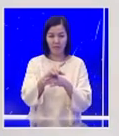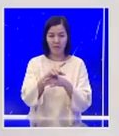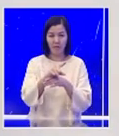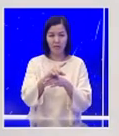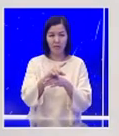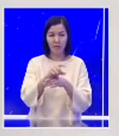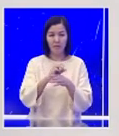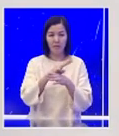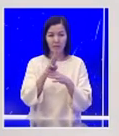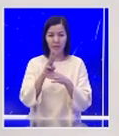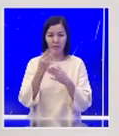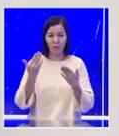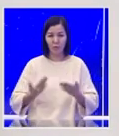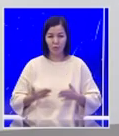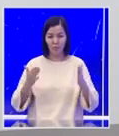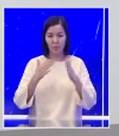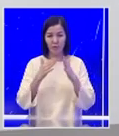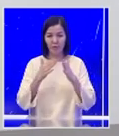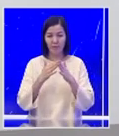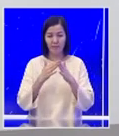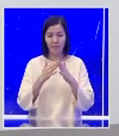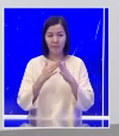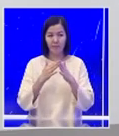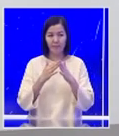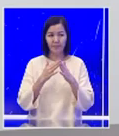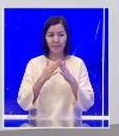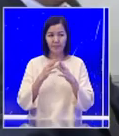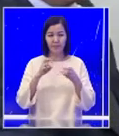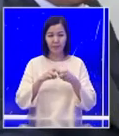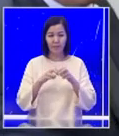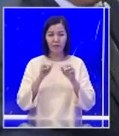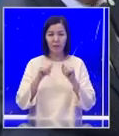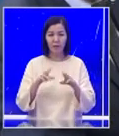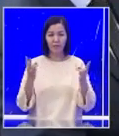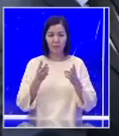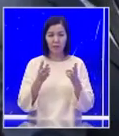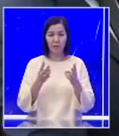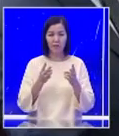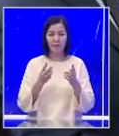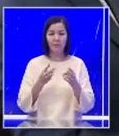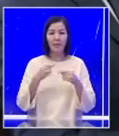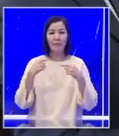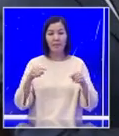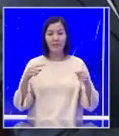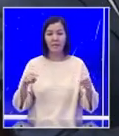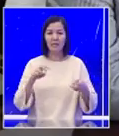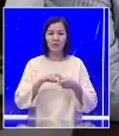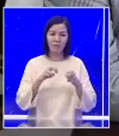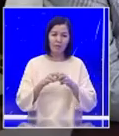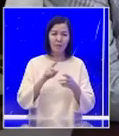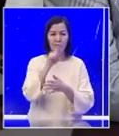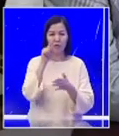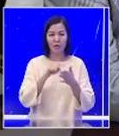хозяйство, обеспечьте его жильем, қарлығаштан шешпернде. Қабылдауға жеке мәселелермен де азаматтар келді.